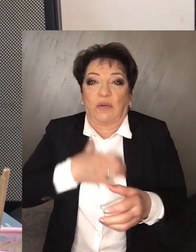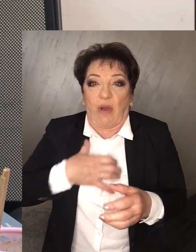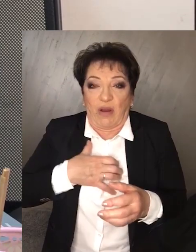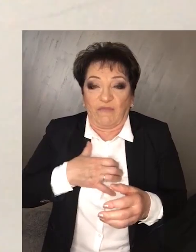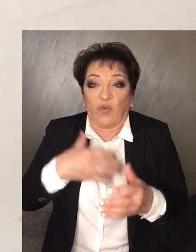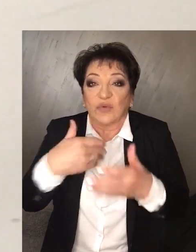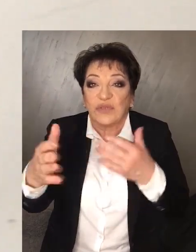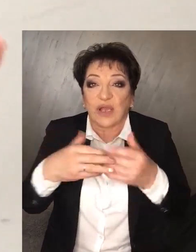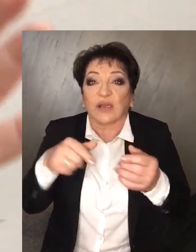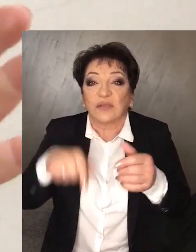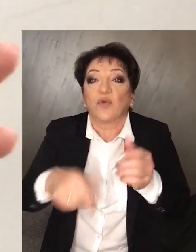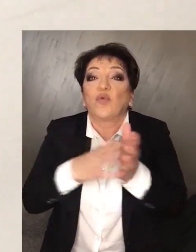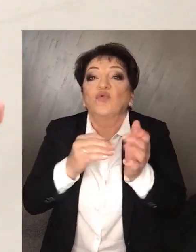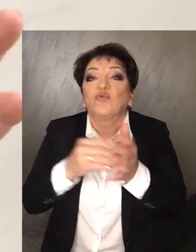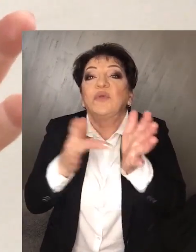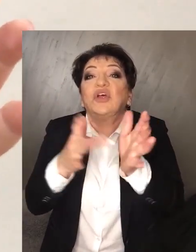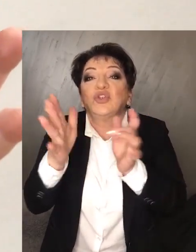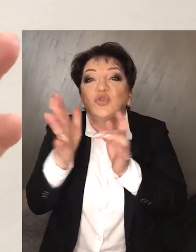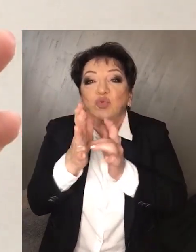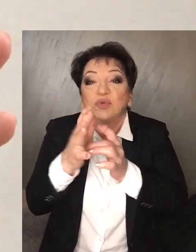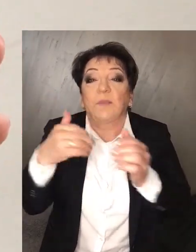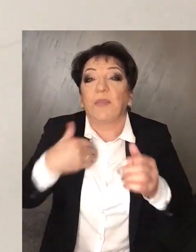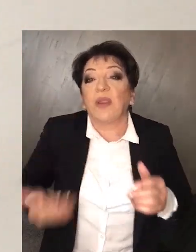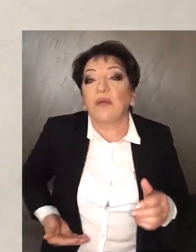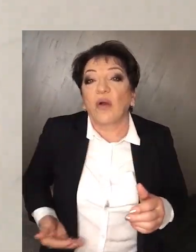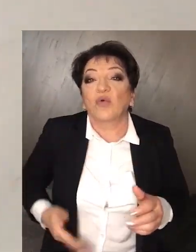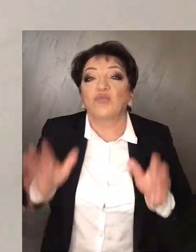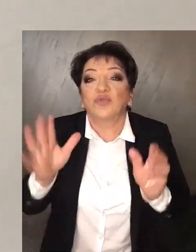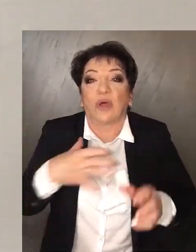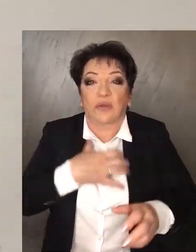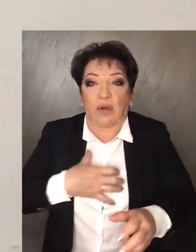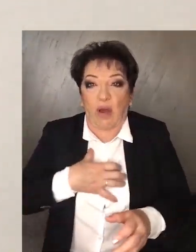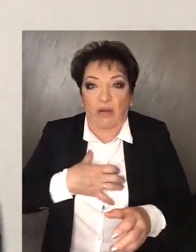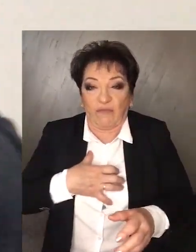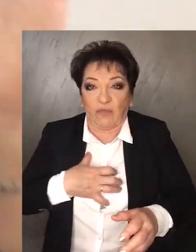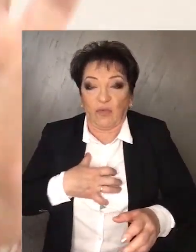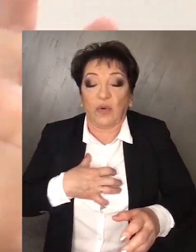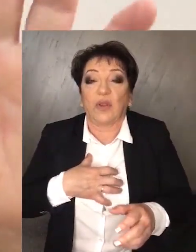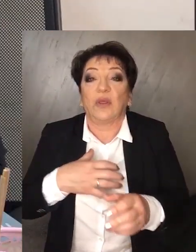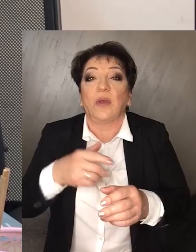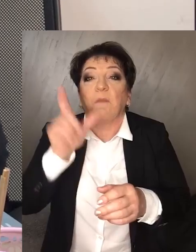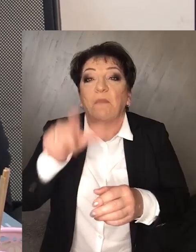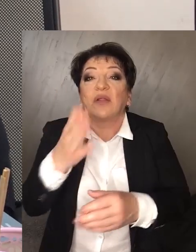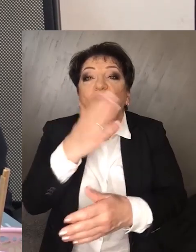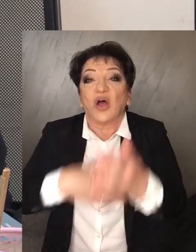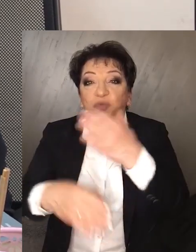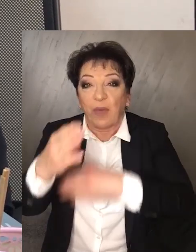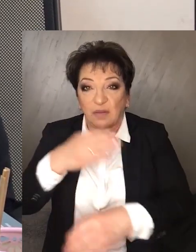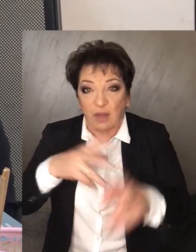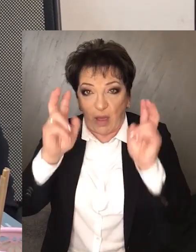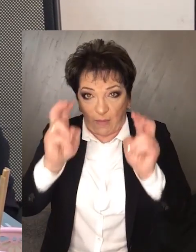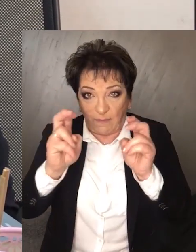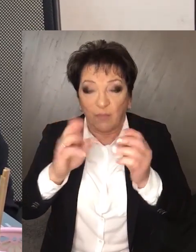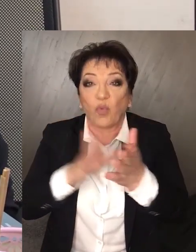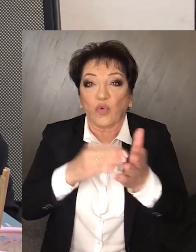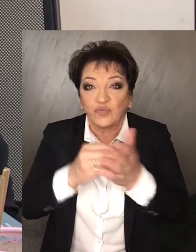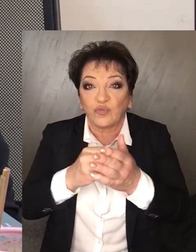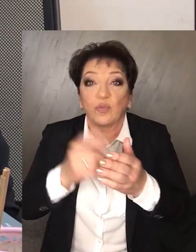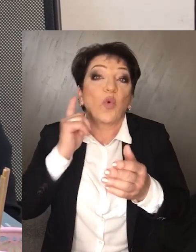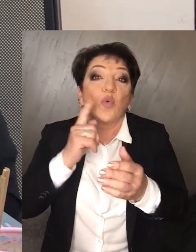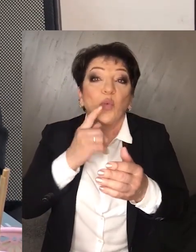ափի մեջտեղից մեղեցին։ Հենց այս Հիսուս ժեստն է, այս ափը ամենակարևորն է մեր կյանքում։